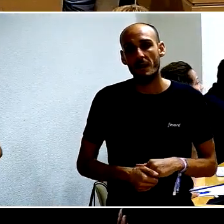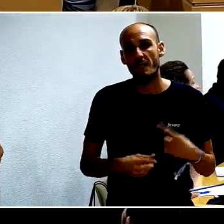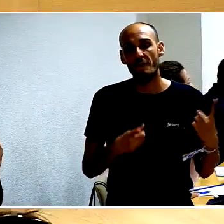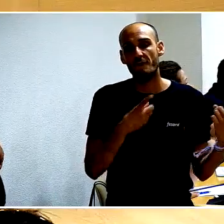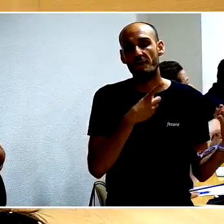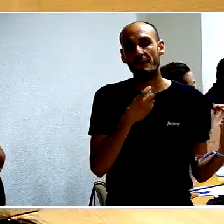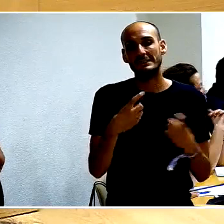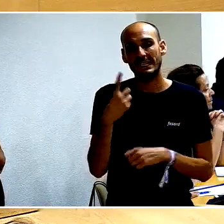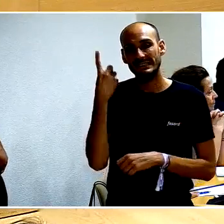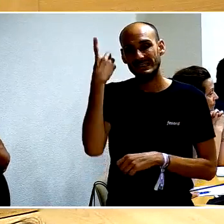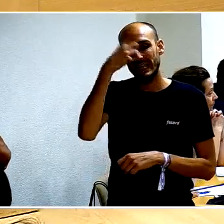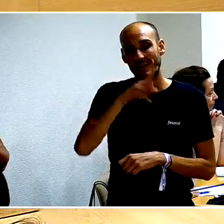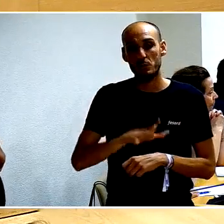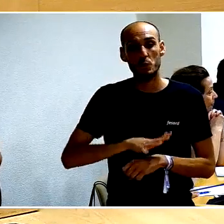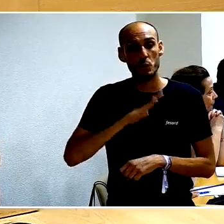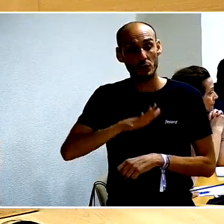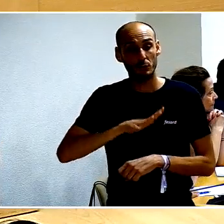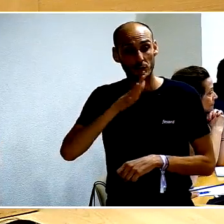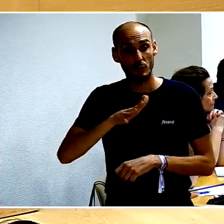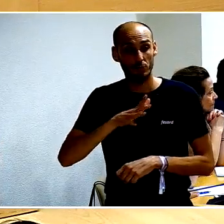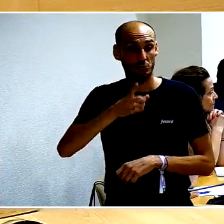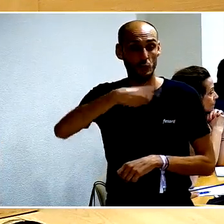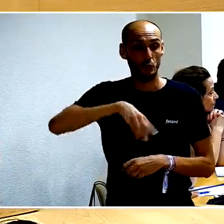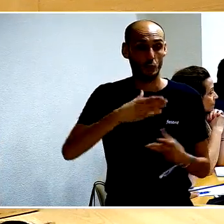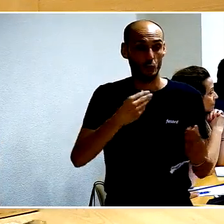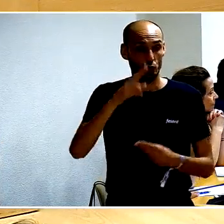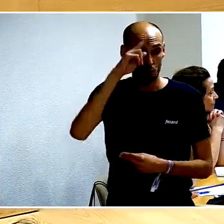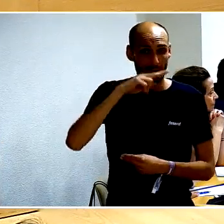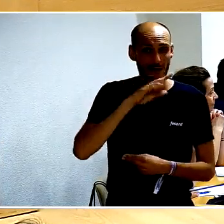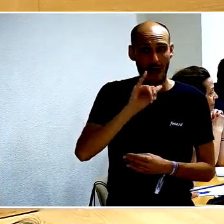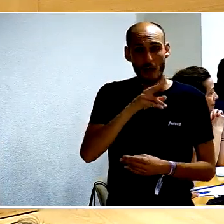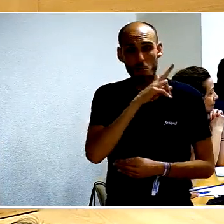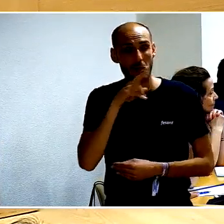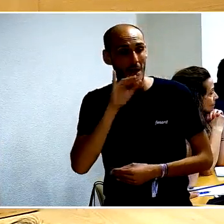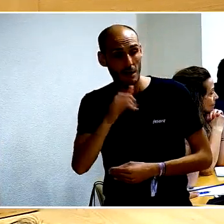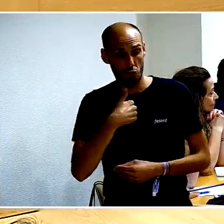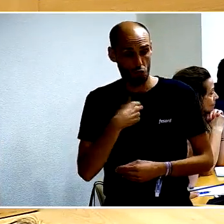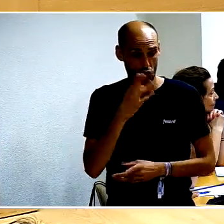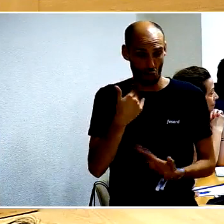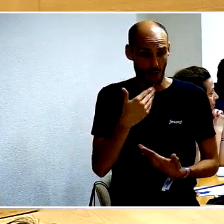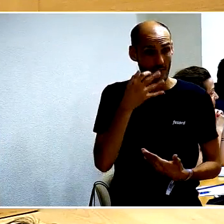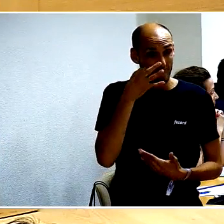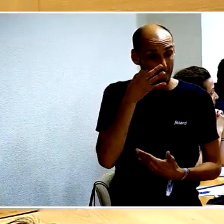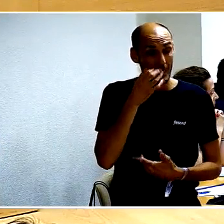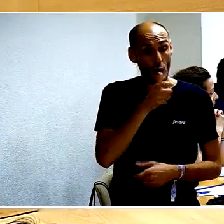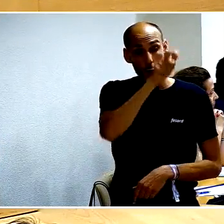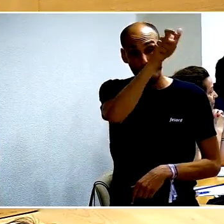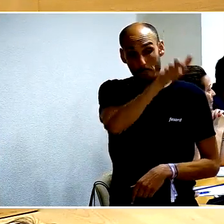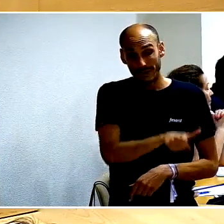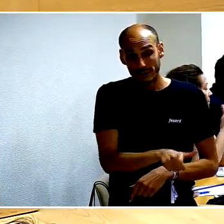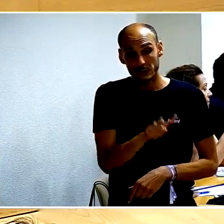els motius. Molts d'ací al millor són pares o mare, jo no ho soc, però esta persona, aquest senyor al que li va